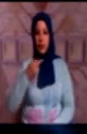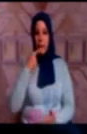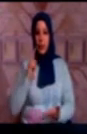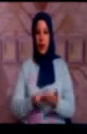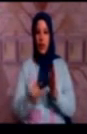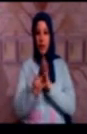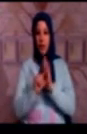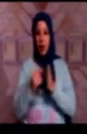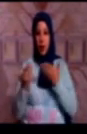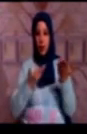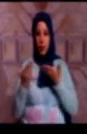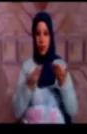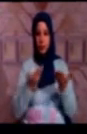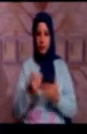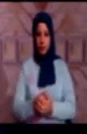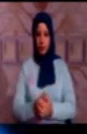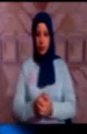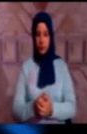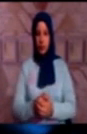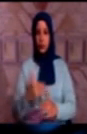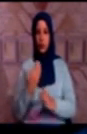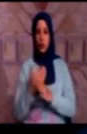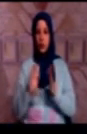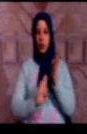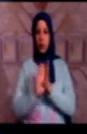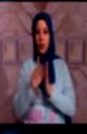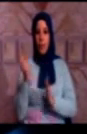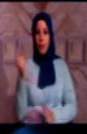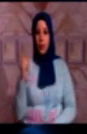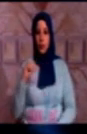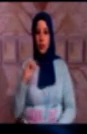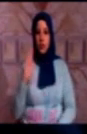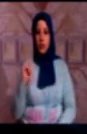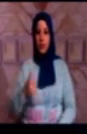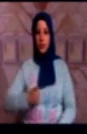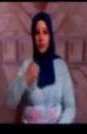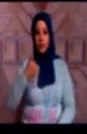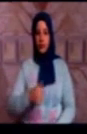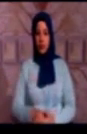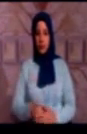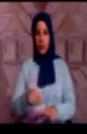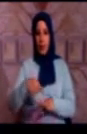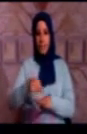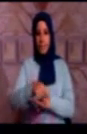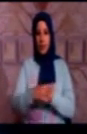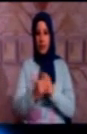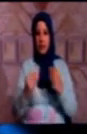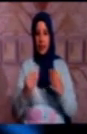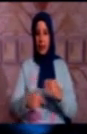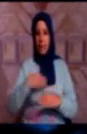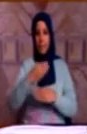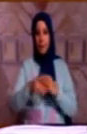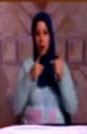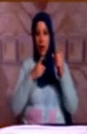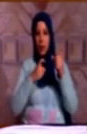الفقره الحواريه لهذه القمه لان ليها ابعاد كثيره جدا احنا عارفين انه بعد الحرب الروسيه